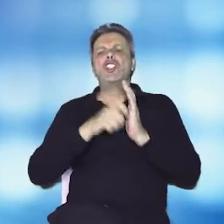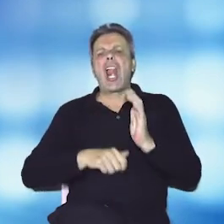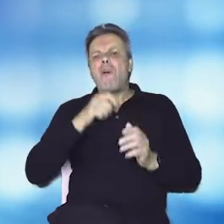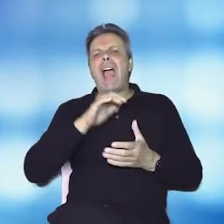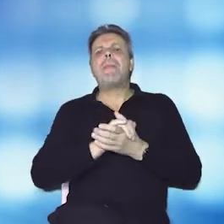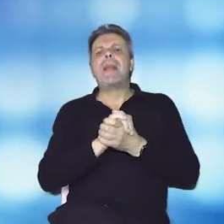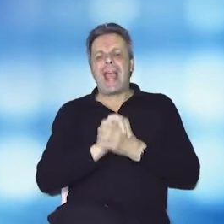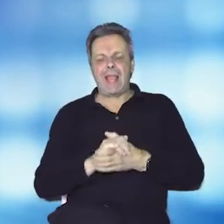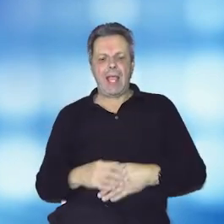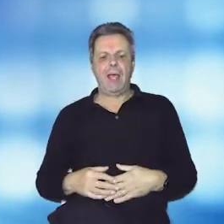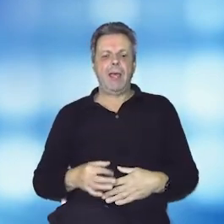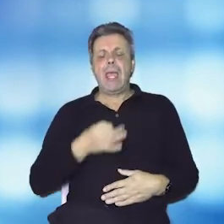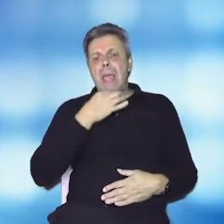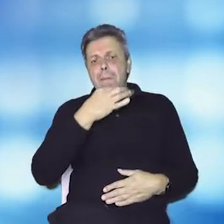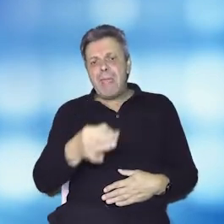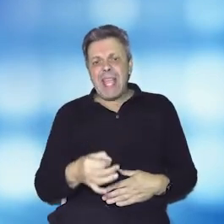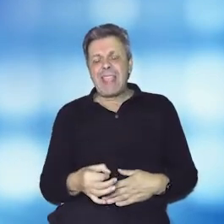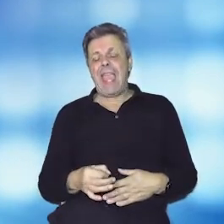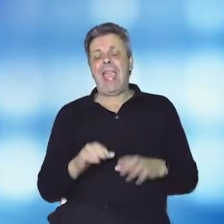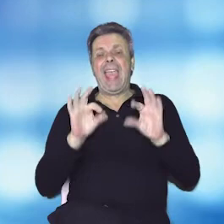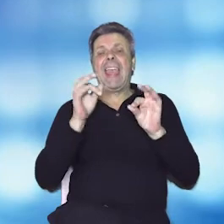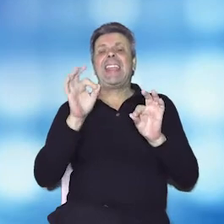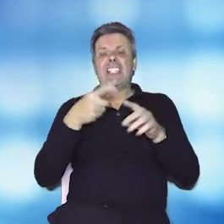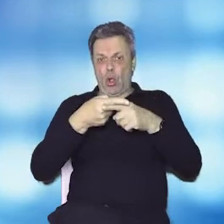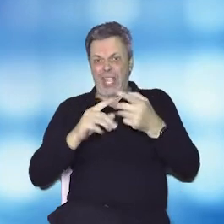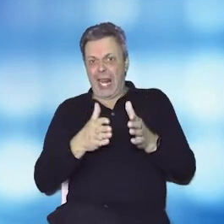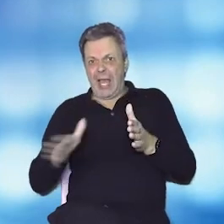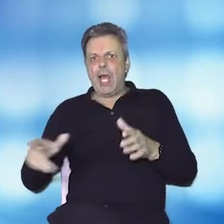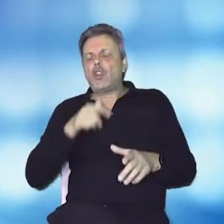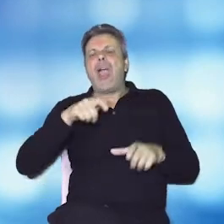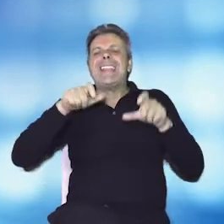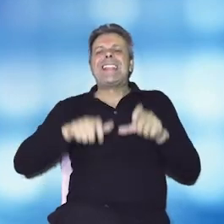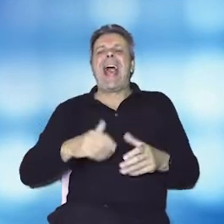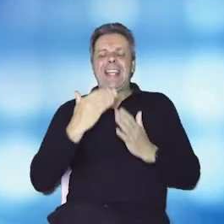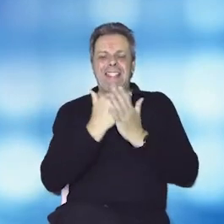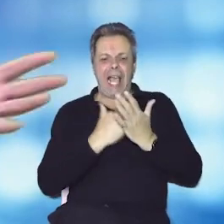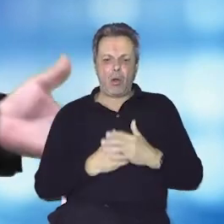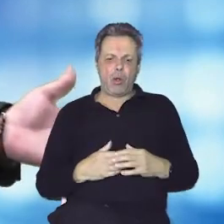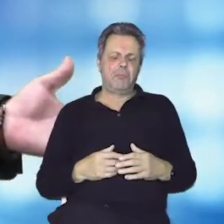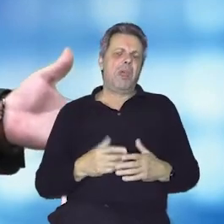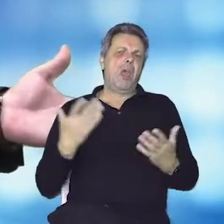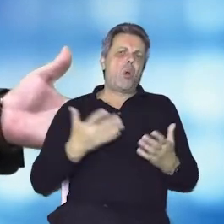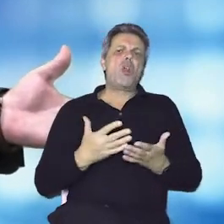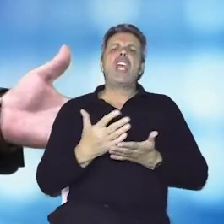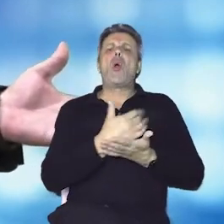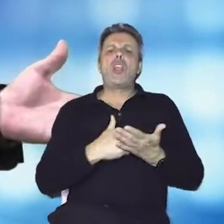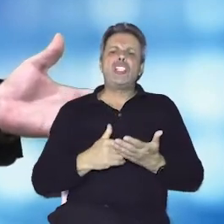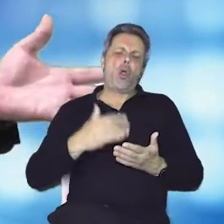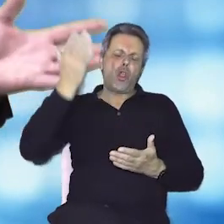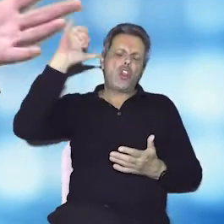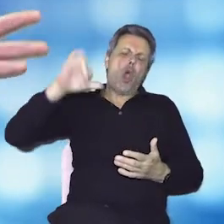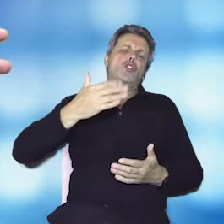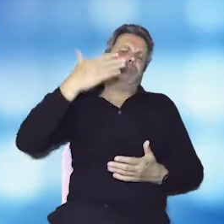prijatelja. Pitanje desetine je zapravo stari zakon. Prakticiran je u drevnom